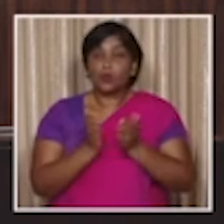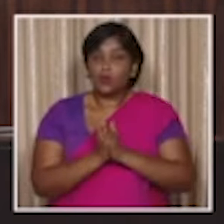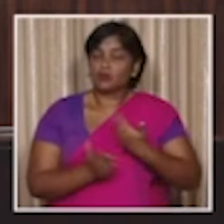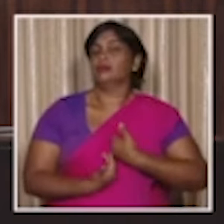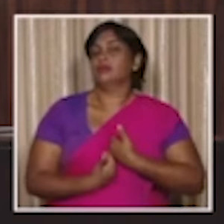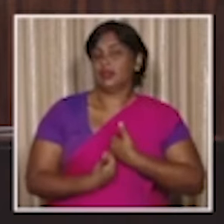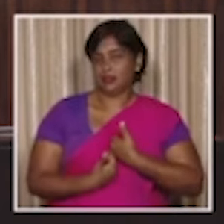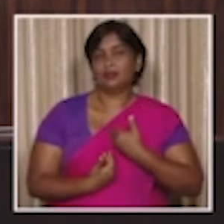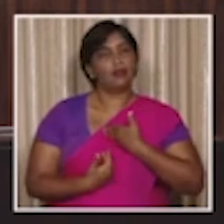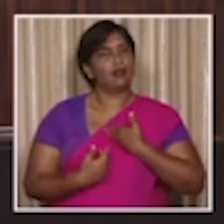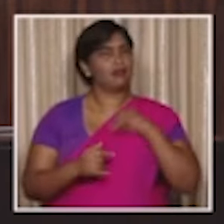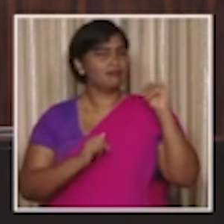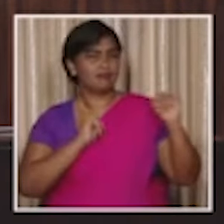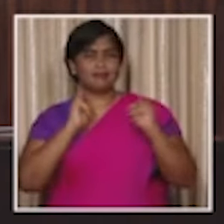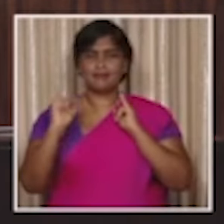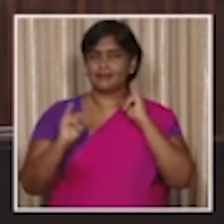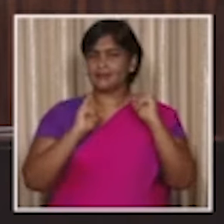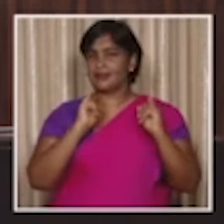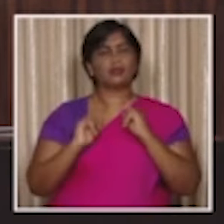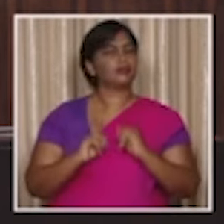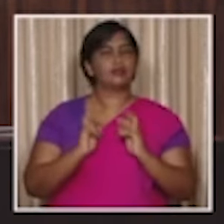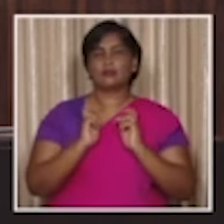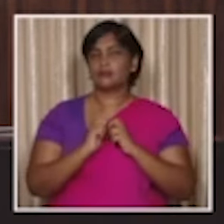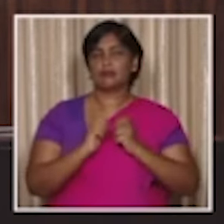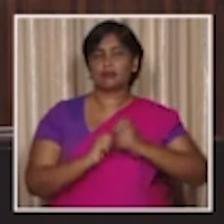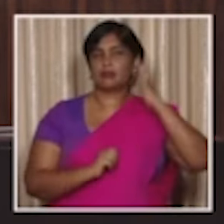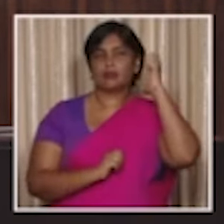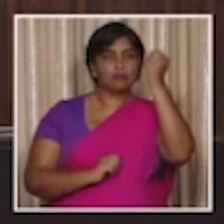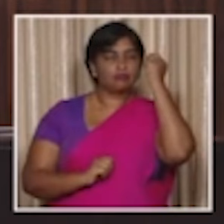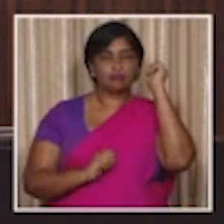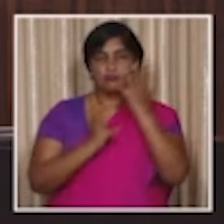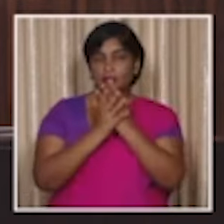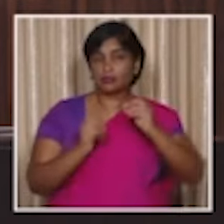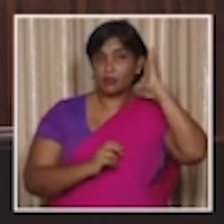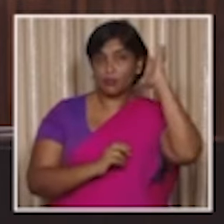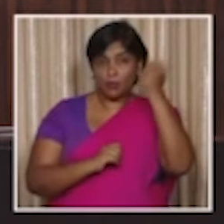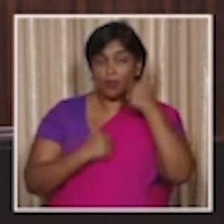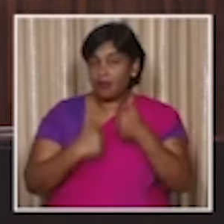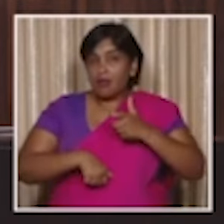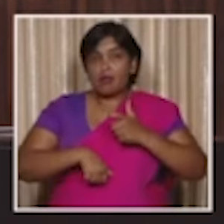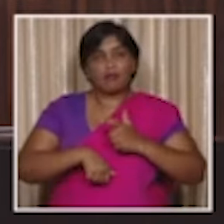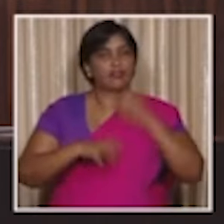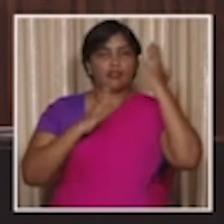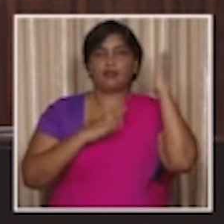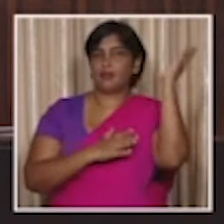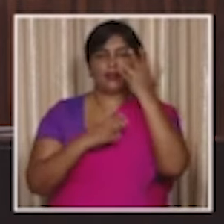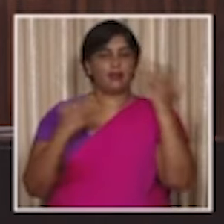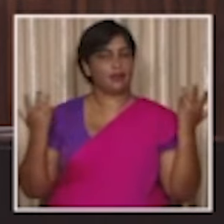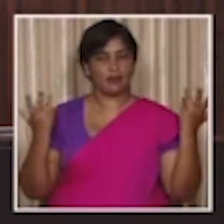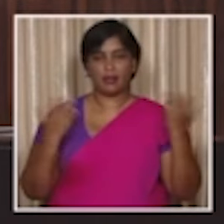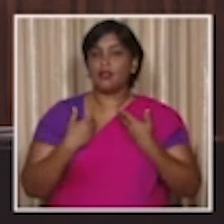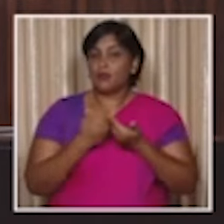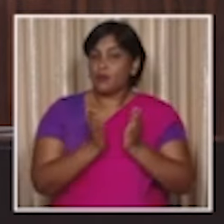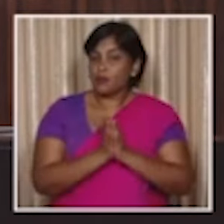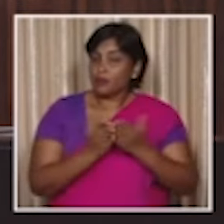තමාගෙන්මයි. අනුන් විවේචනය කර සිටීමෙන් අර්බුදය ජයගත් අවස්ථාවක් ලෝකේ කිසිම තැනක නැහැ.